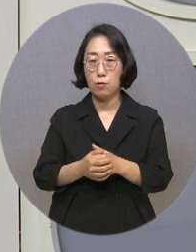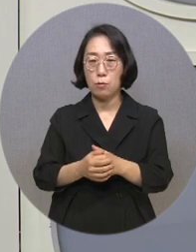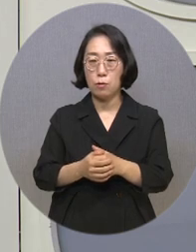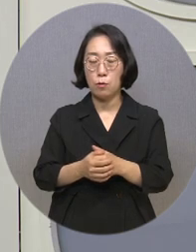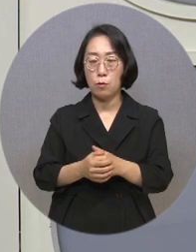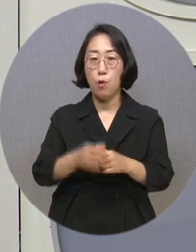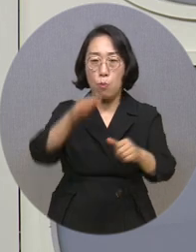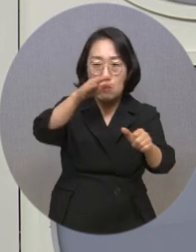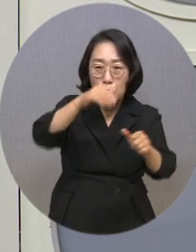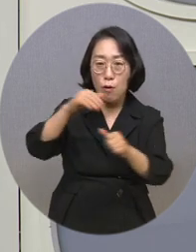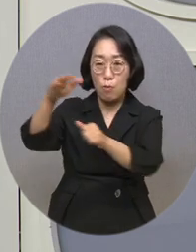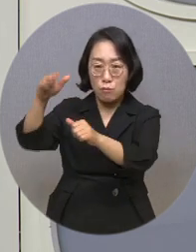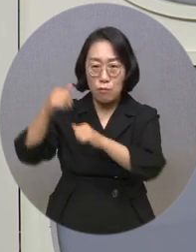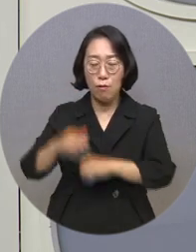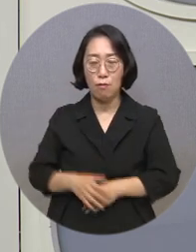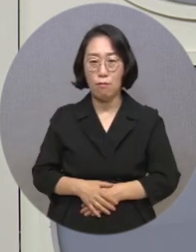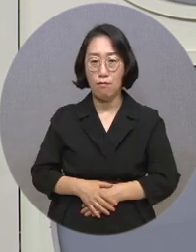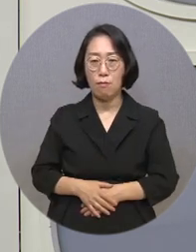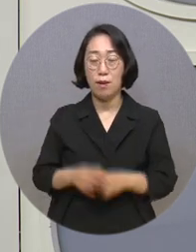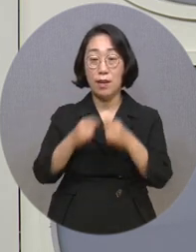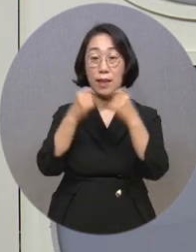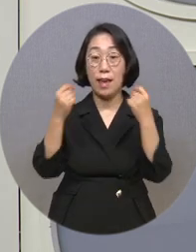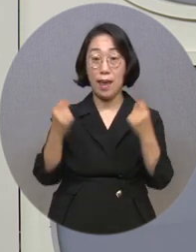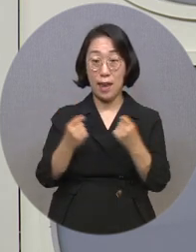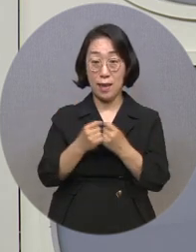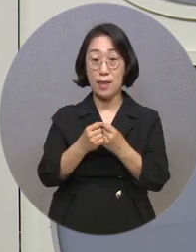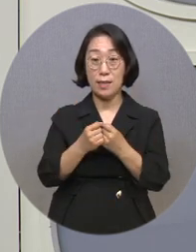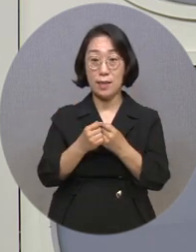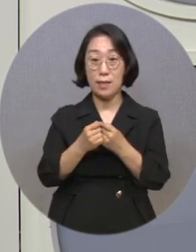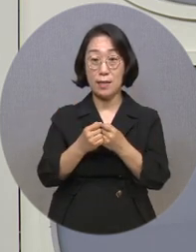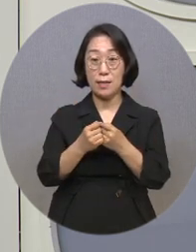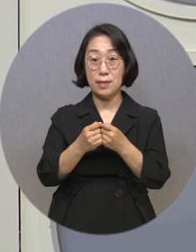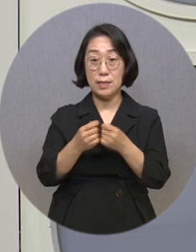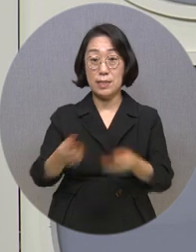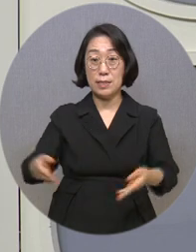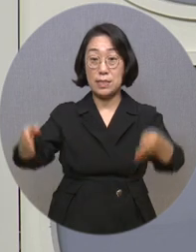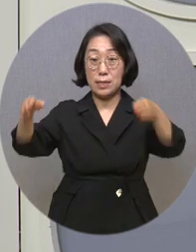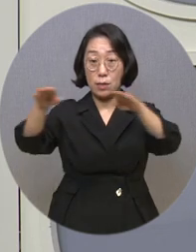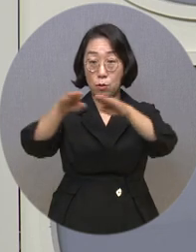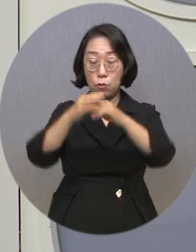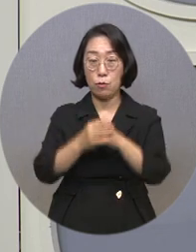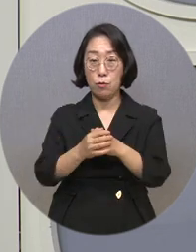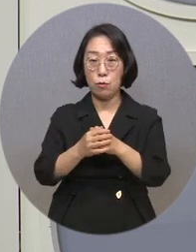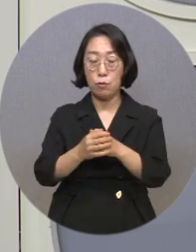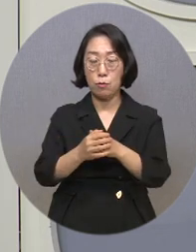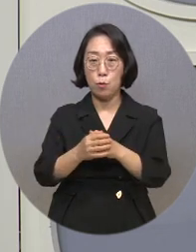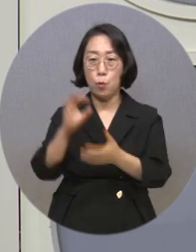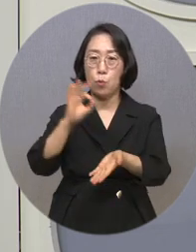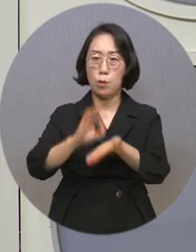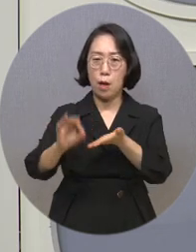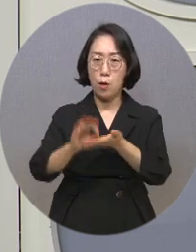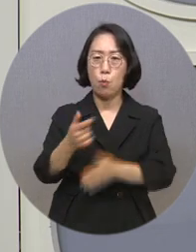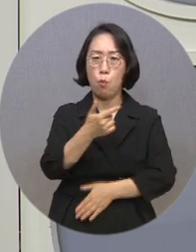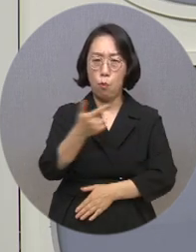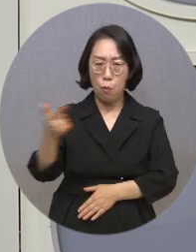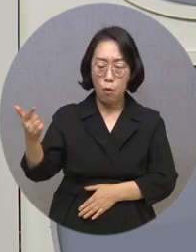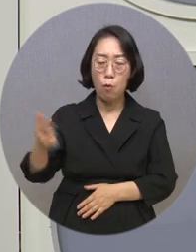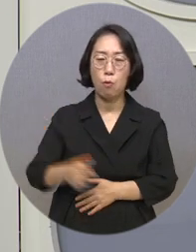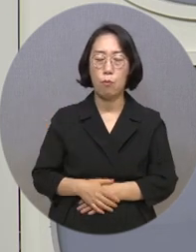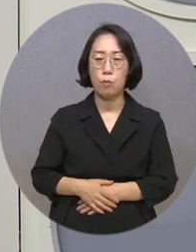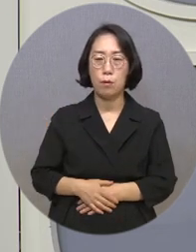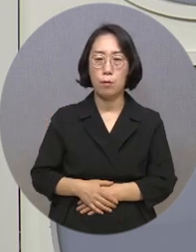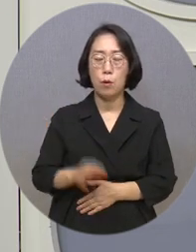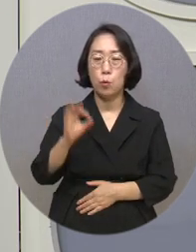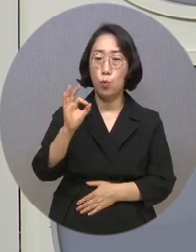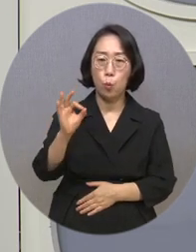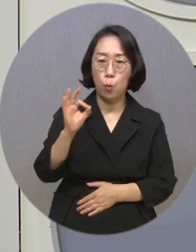개인 시설은 자기들이 전부 돈을 들여서 건물을 짓고 했으니까 몇십억씩 들어갔잖아요. 그러면은 그